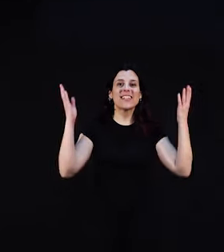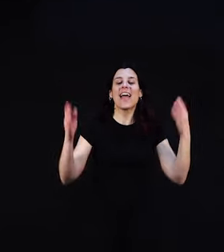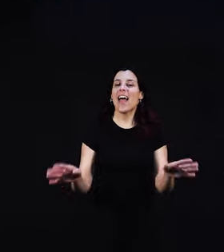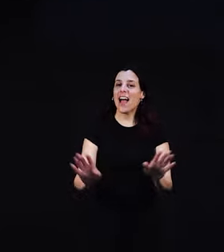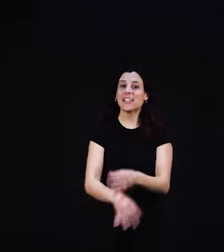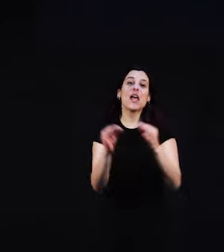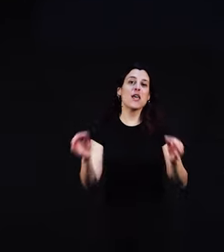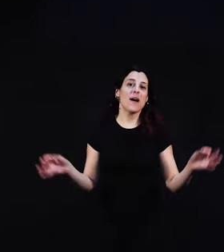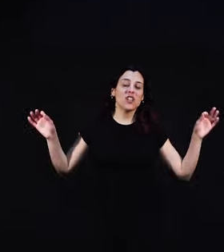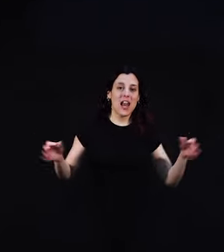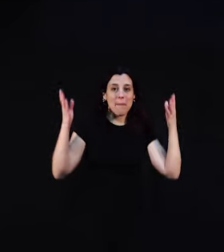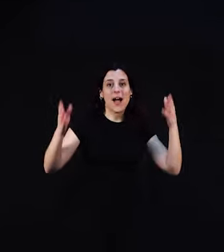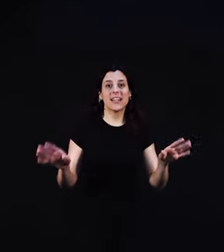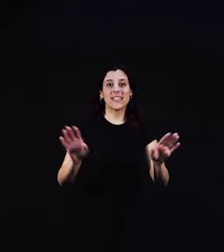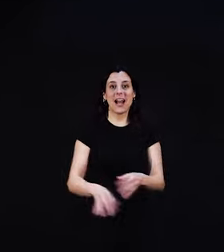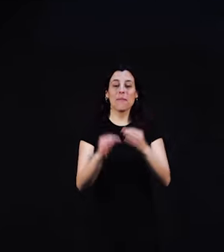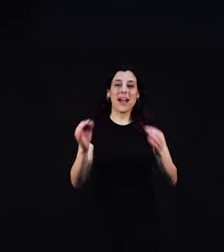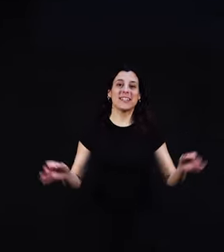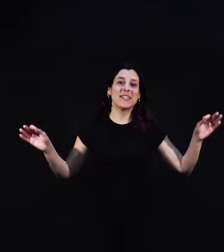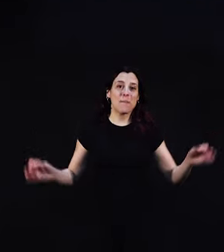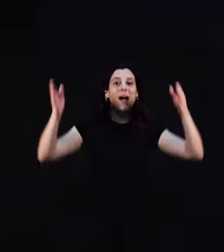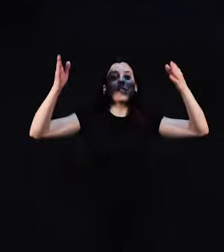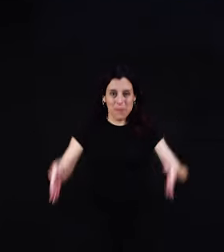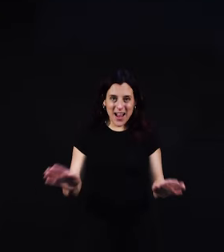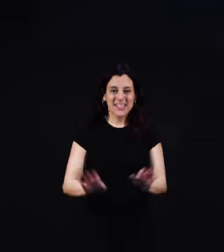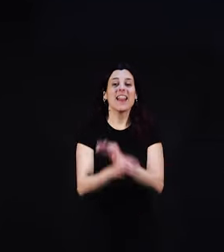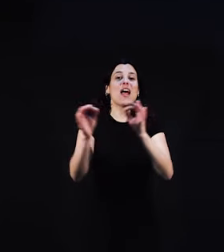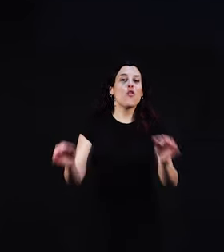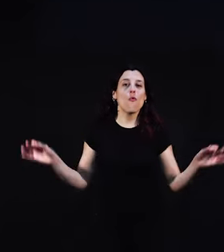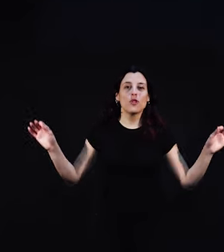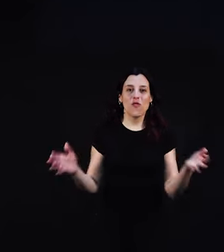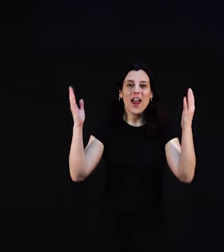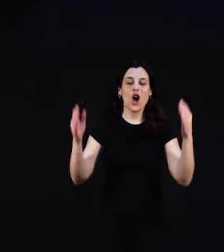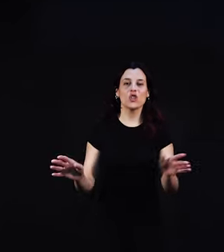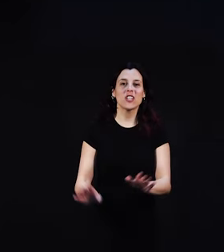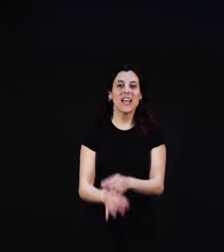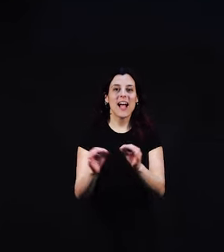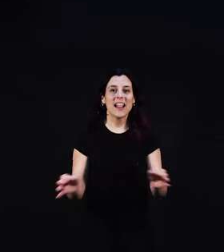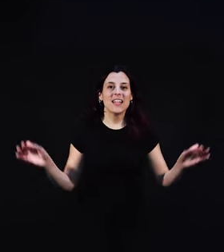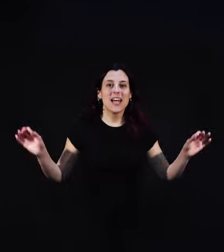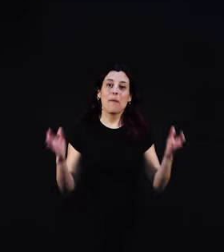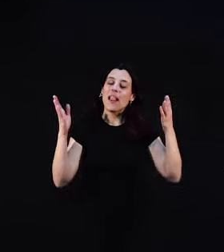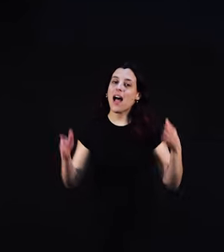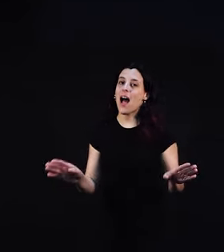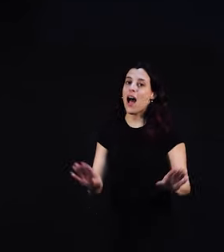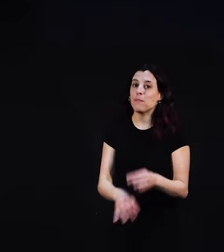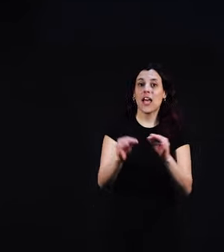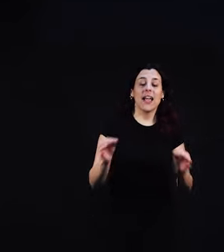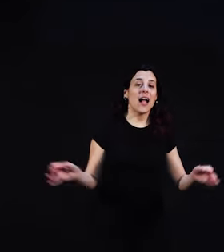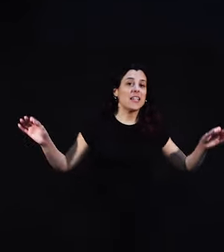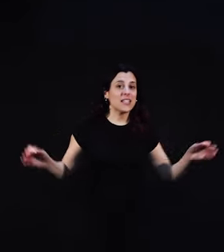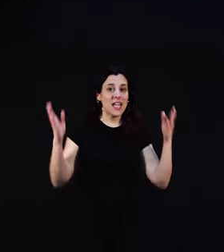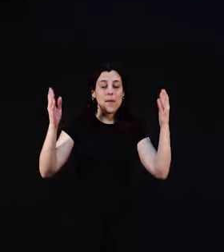pels estels, baixar la mà, salvant-se pels pèls de núvols ferotges que llançava